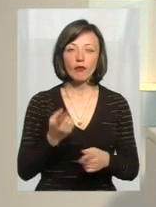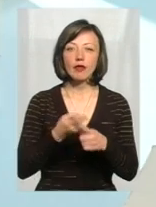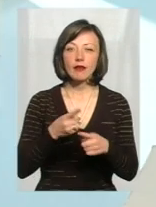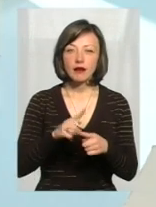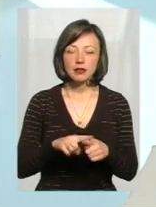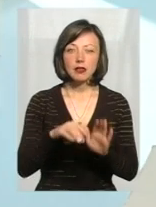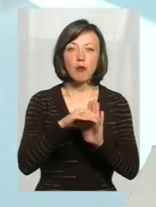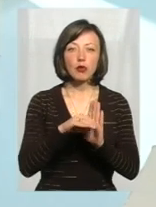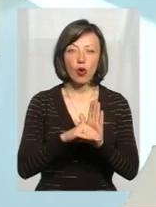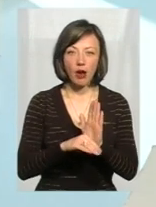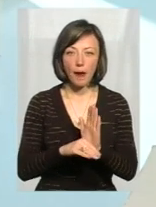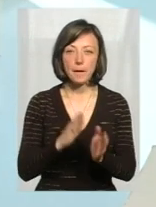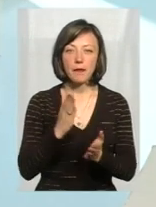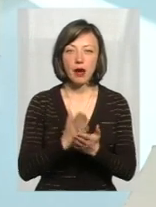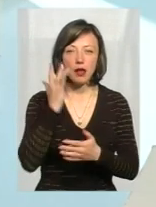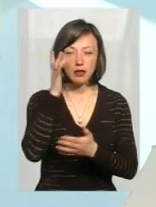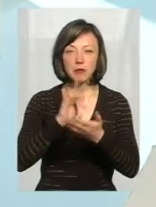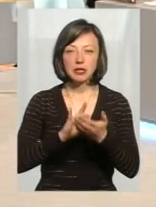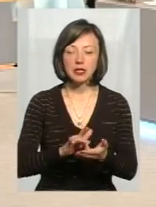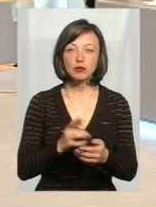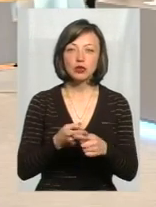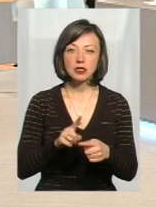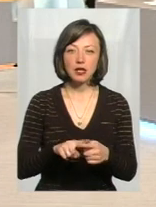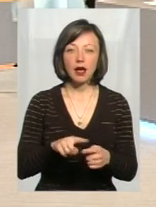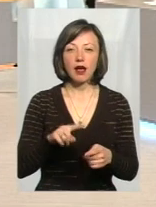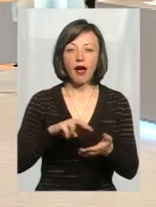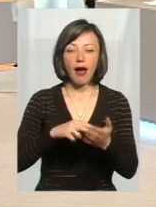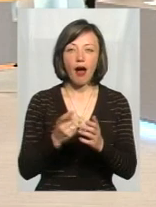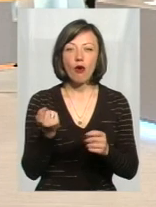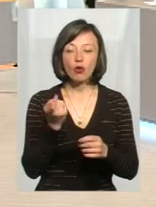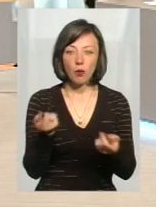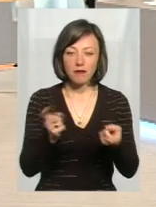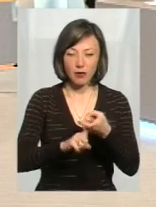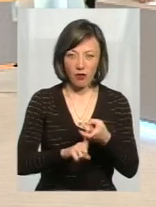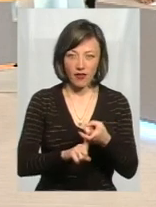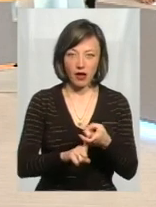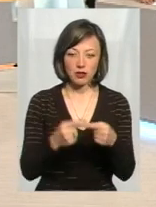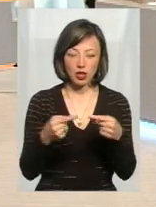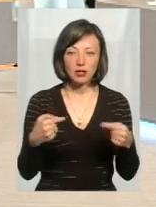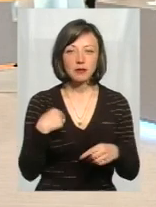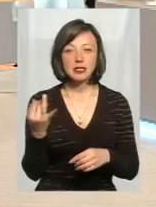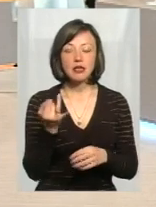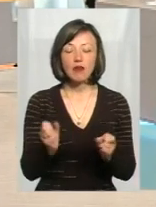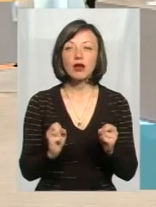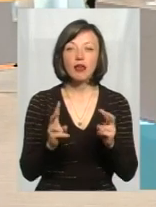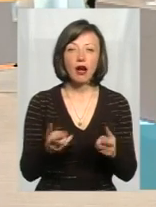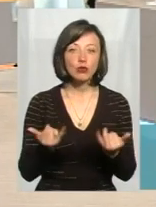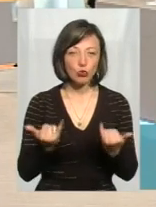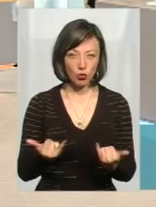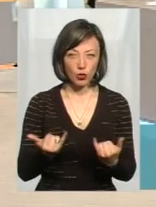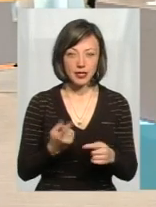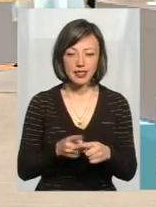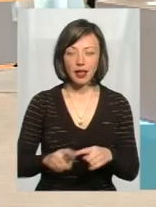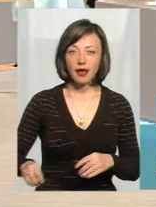програма має на меті, що туризм – це економіка, пов'язані речі. Так от, мені цікаво, як сьогодні